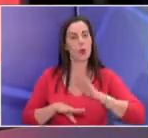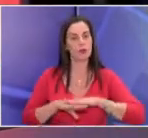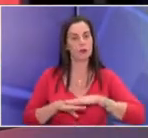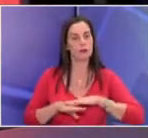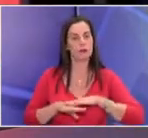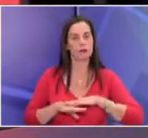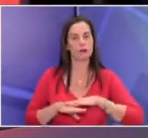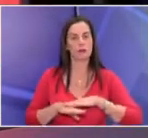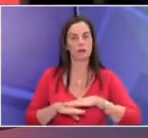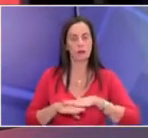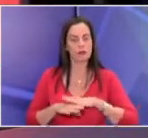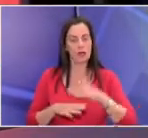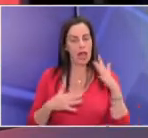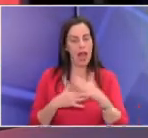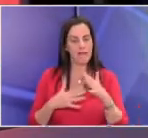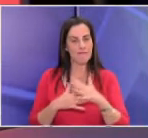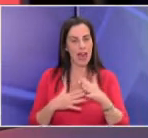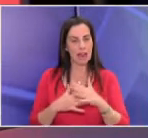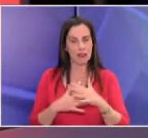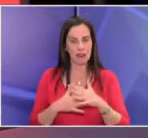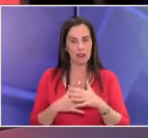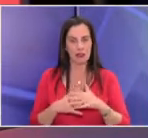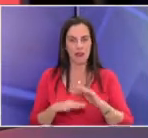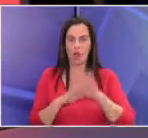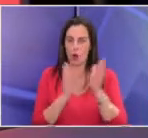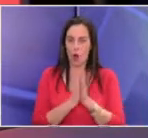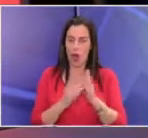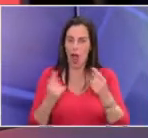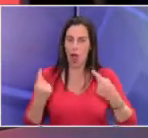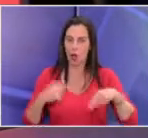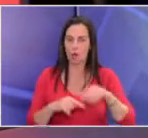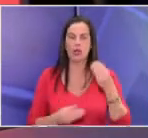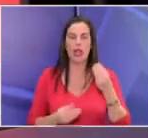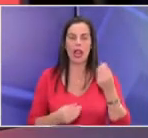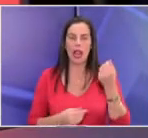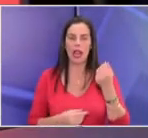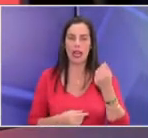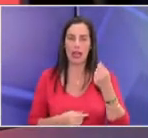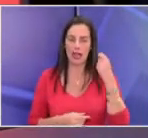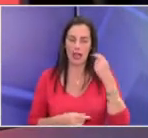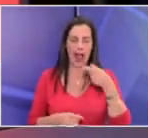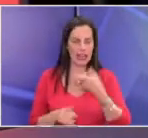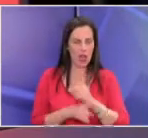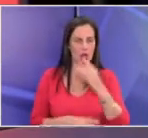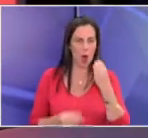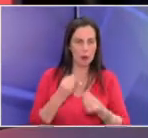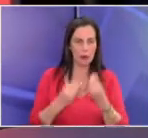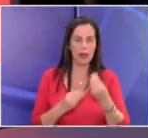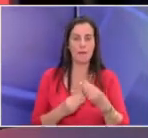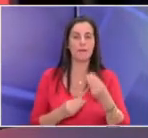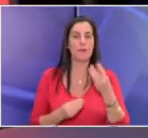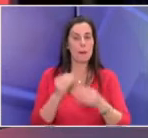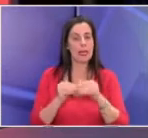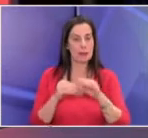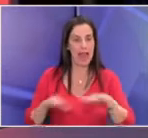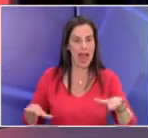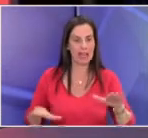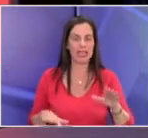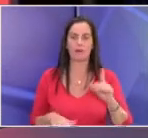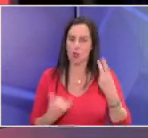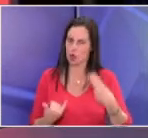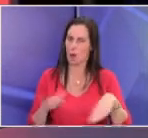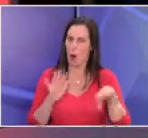החברות והחברות, ואז בעצם הדלת המסתובבת קורית. נכון מאוד, זה אומר, יש לנו אמרה מאוד ששגורה בפינו כבר הרבה שנים, אם אנחנו לא